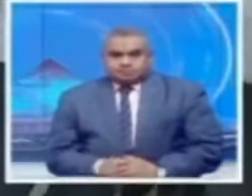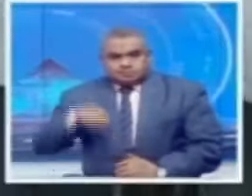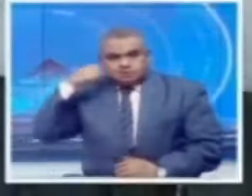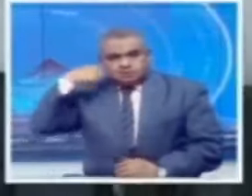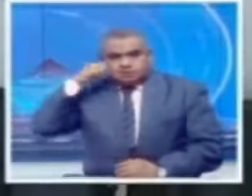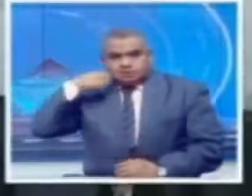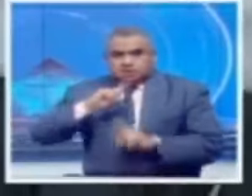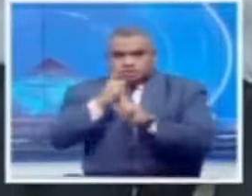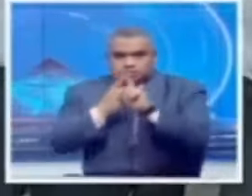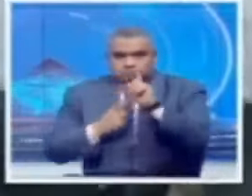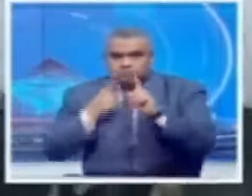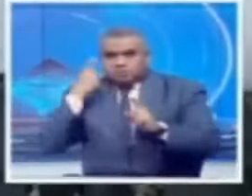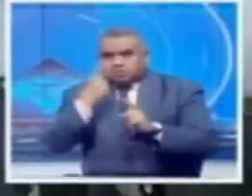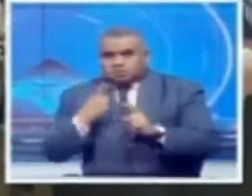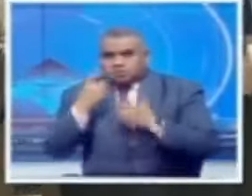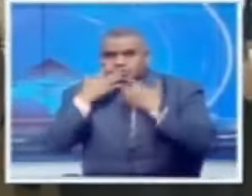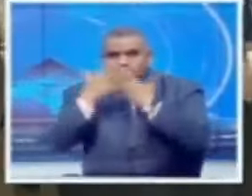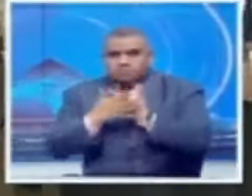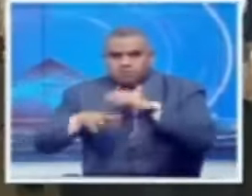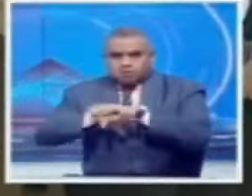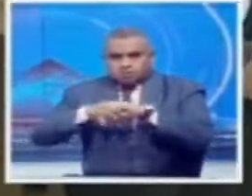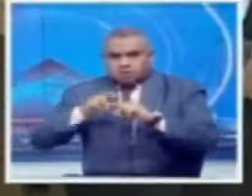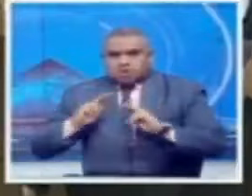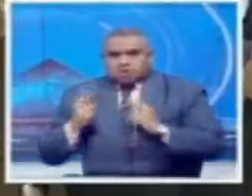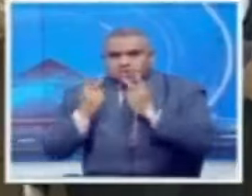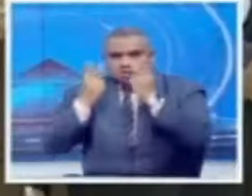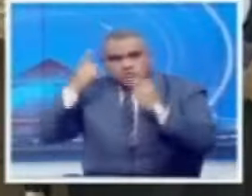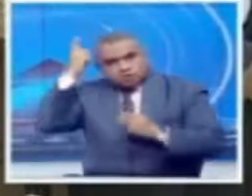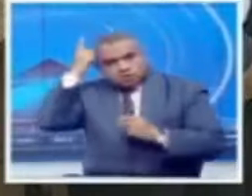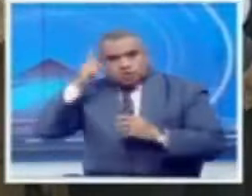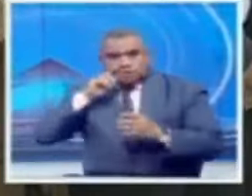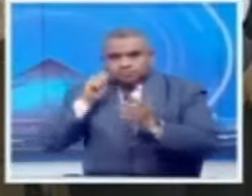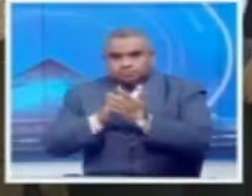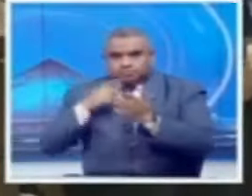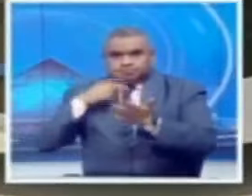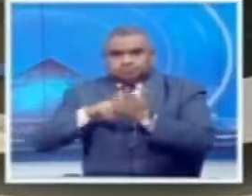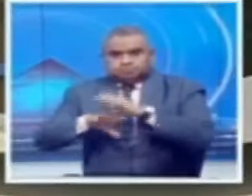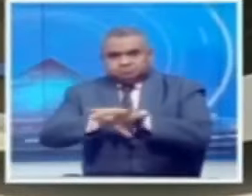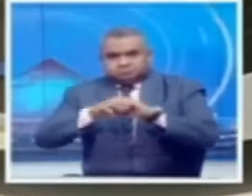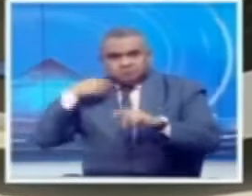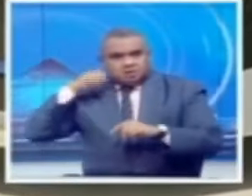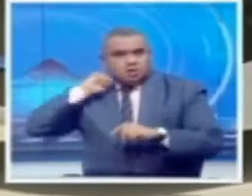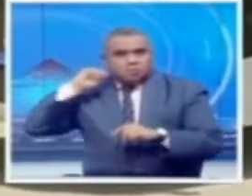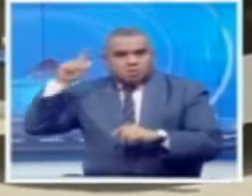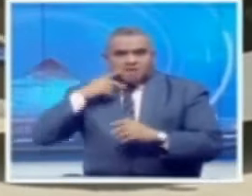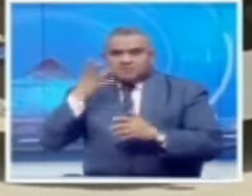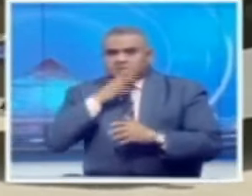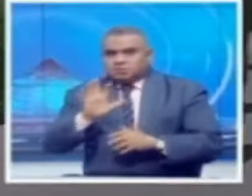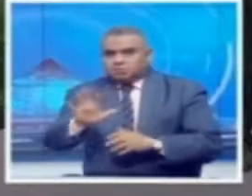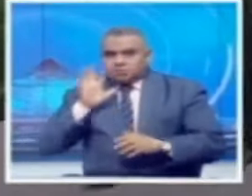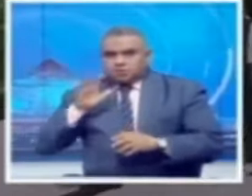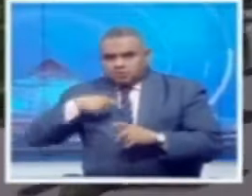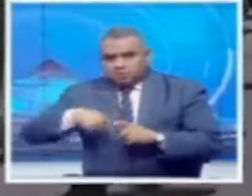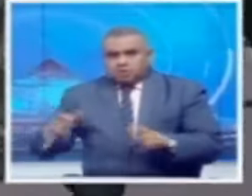رئيس الوزراء يتفقد مشروعات تطوير شرم الشيخ ويتابع تنفيذ خطوات إظهار المدينة في أبهى صورة